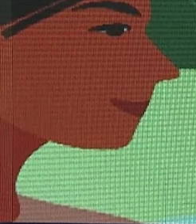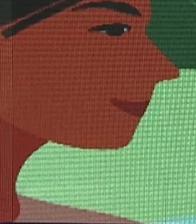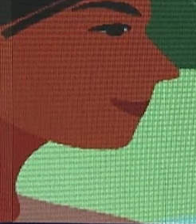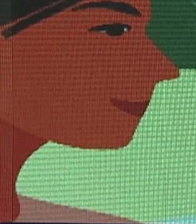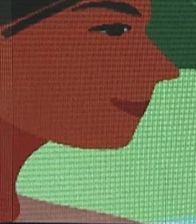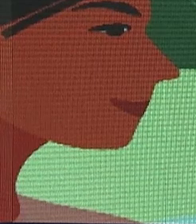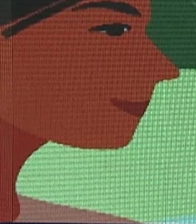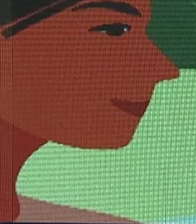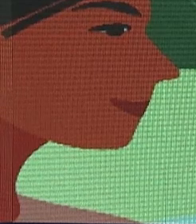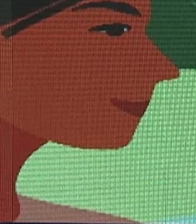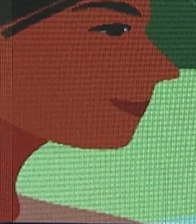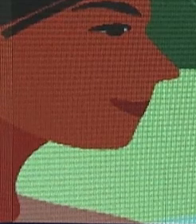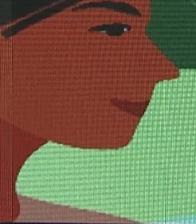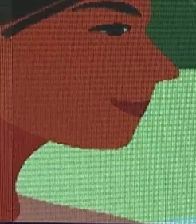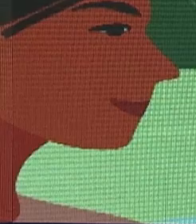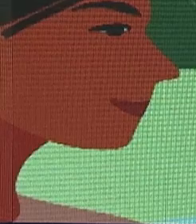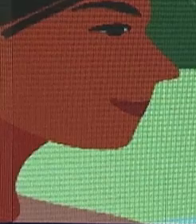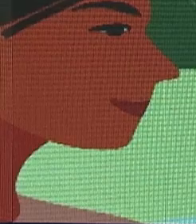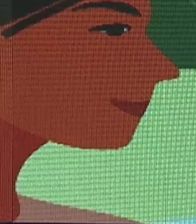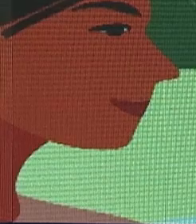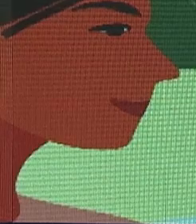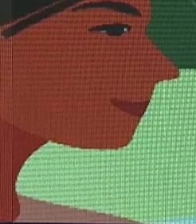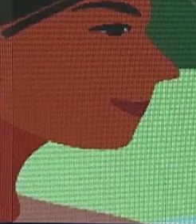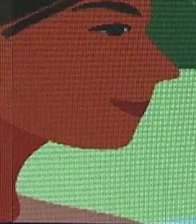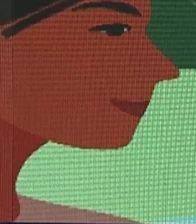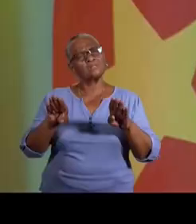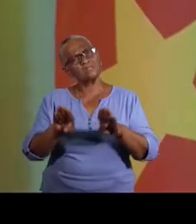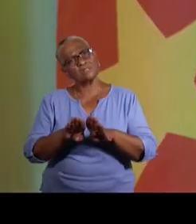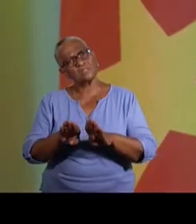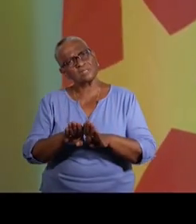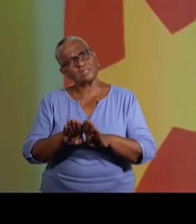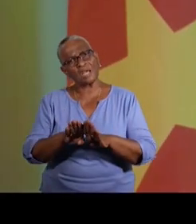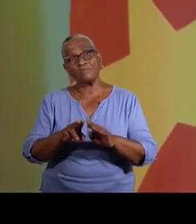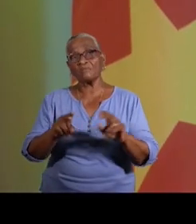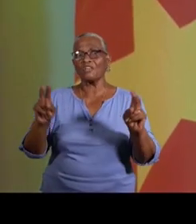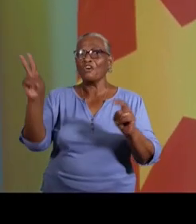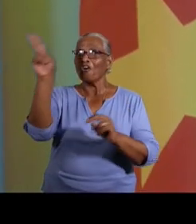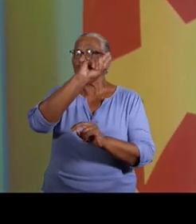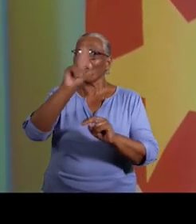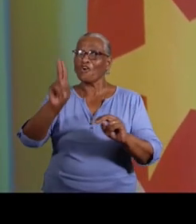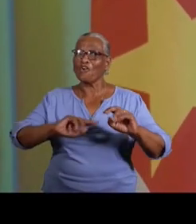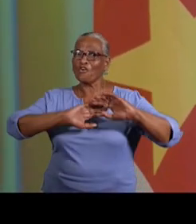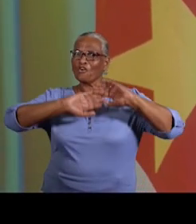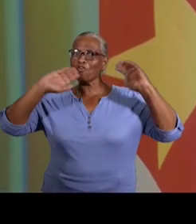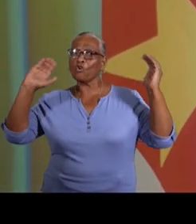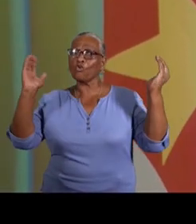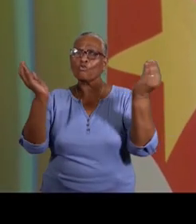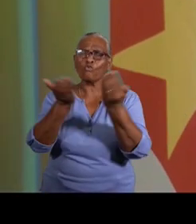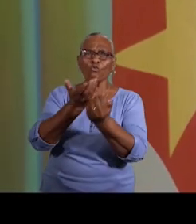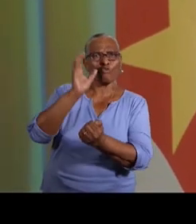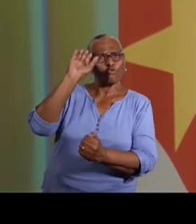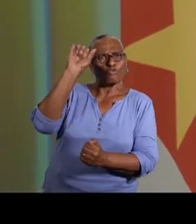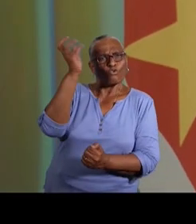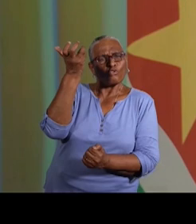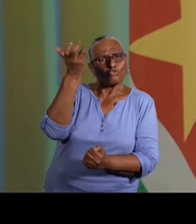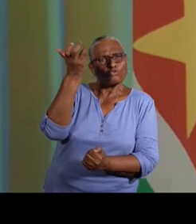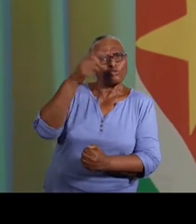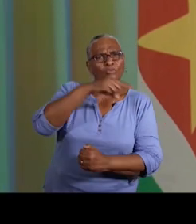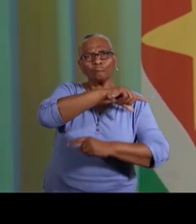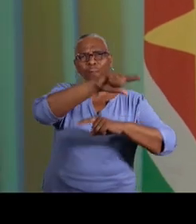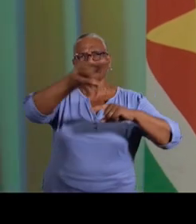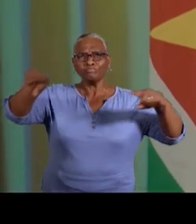te helen en innerlijke kracht te omarmen. Net zoals een kleurrijk palet van culturen